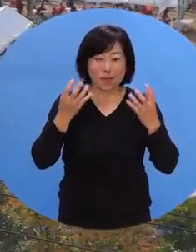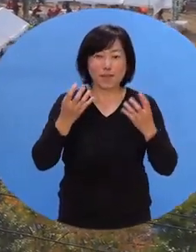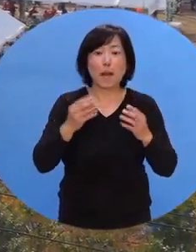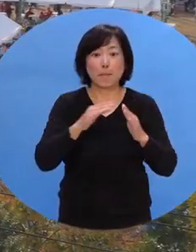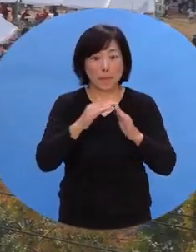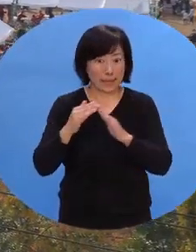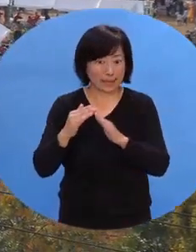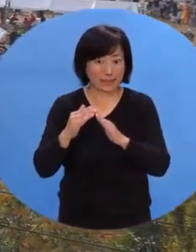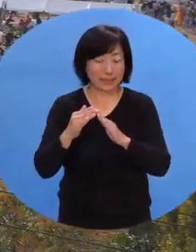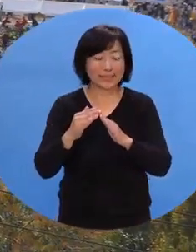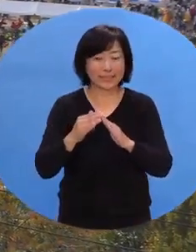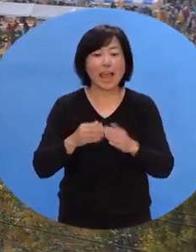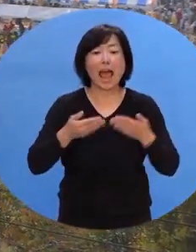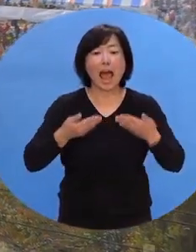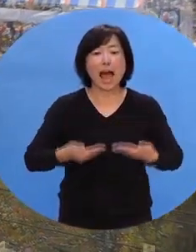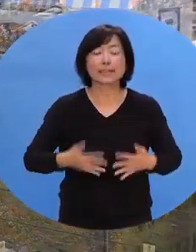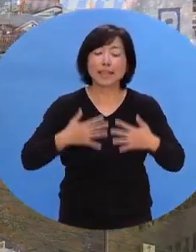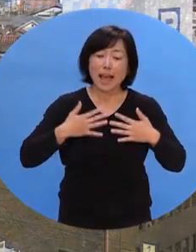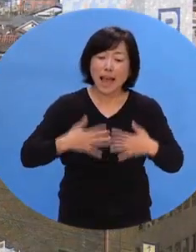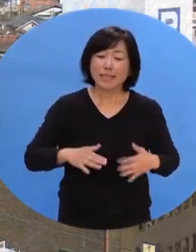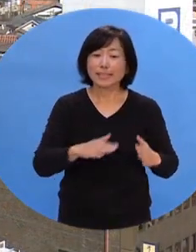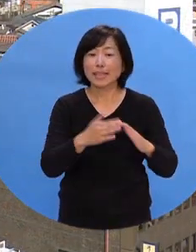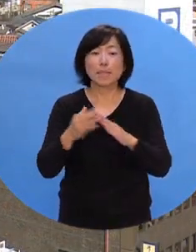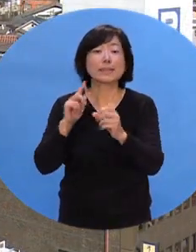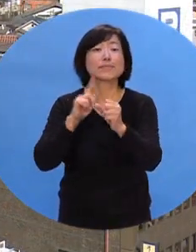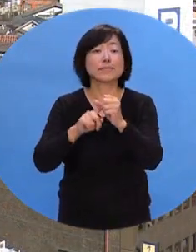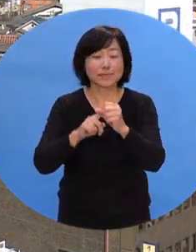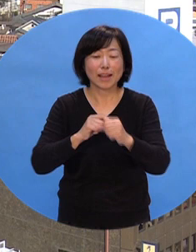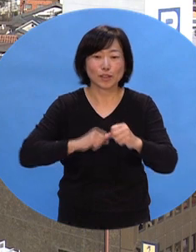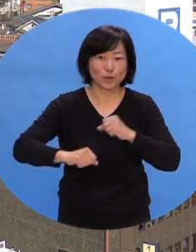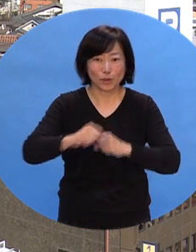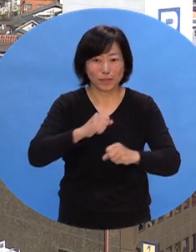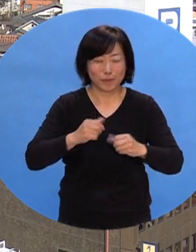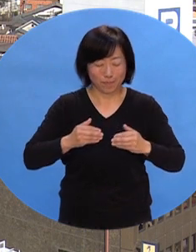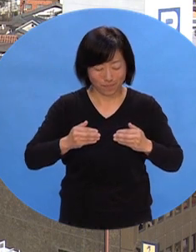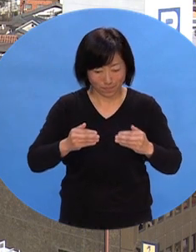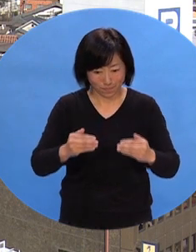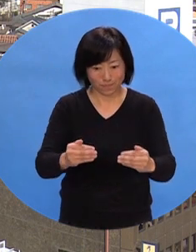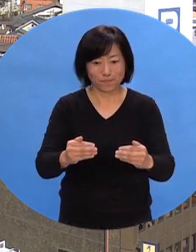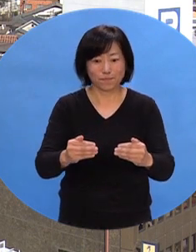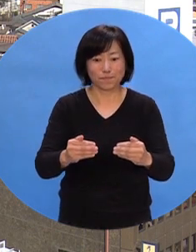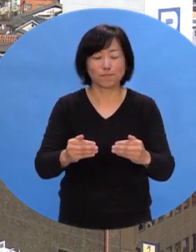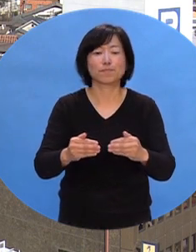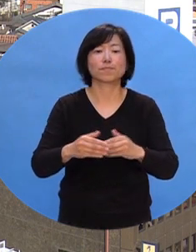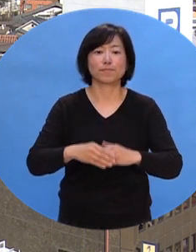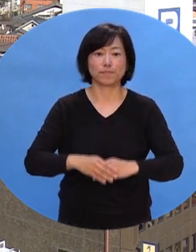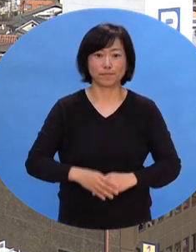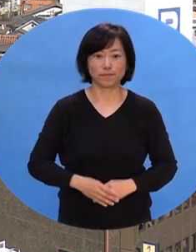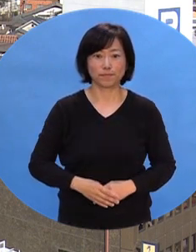た街、安全安心な街を目指して取り組みを続けてまいります。